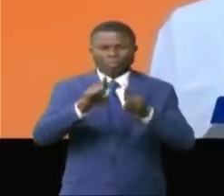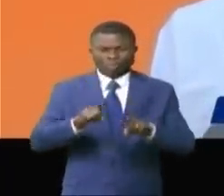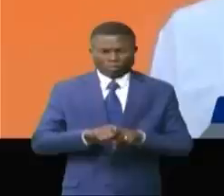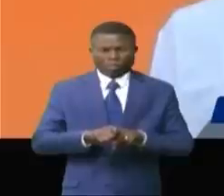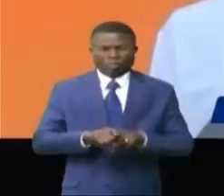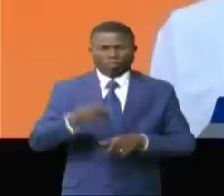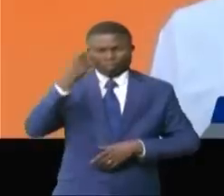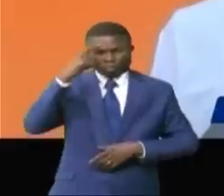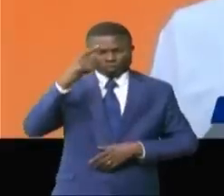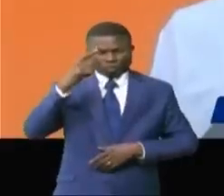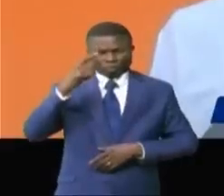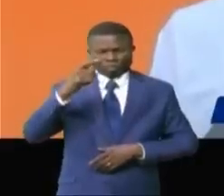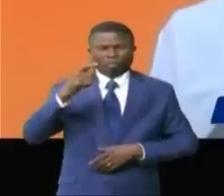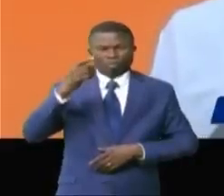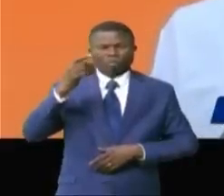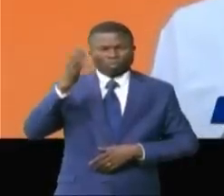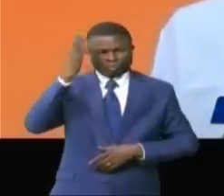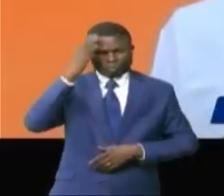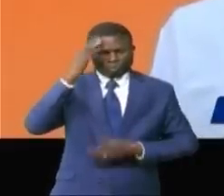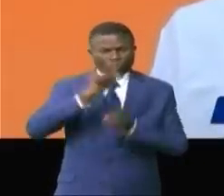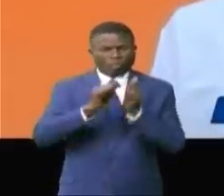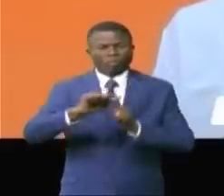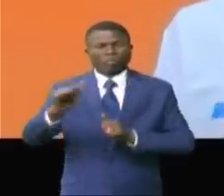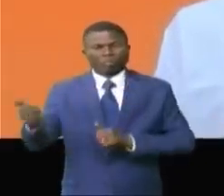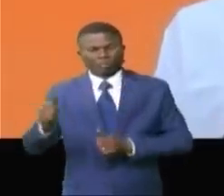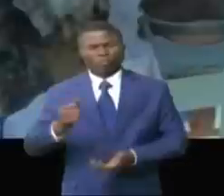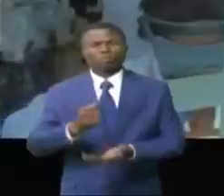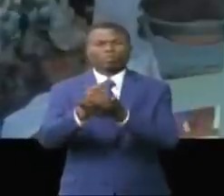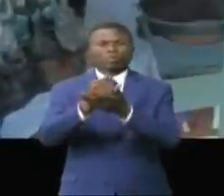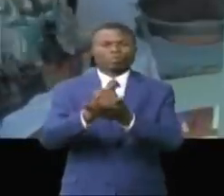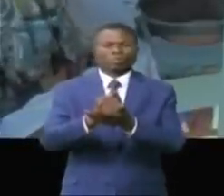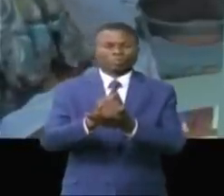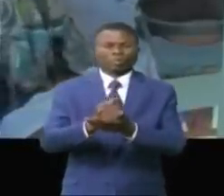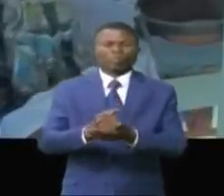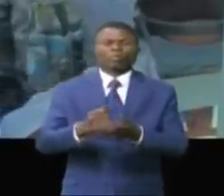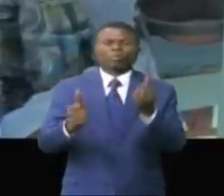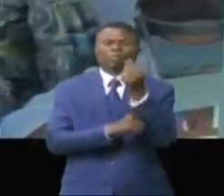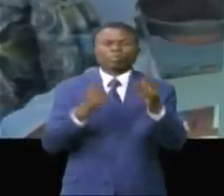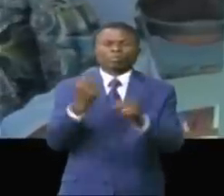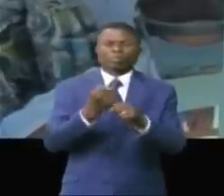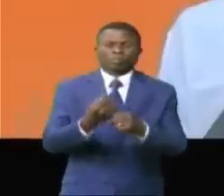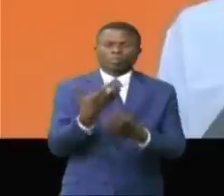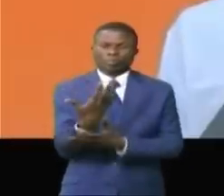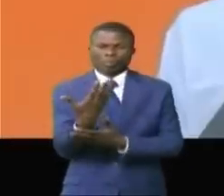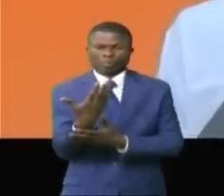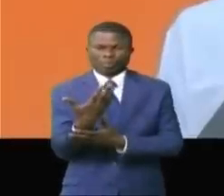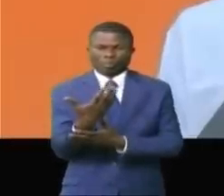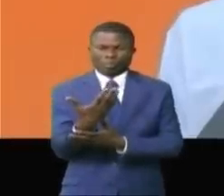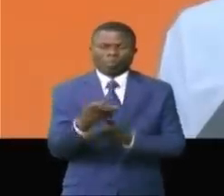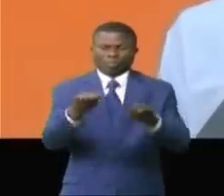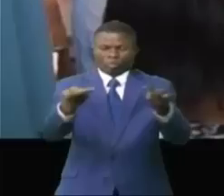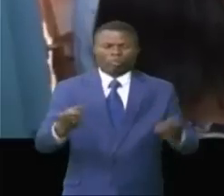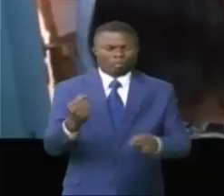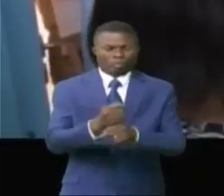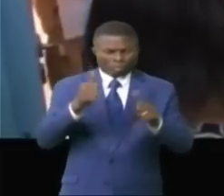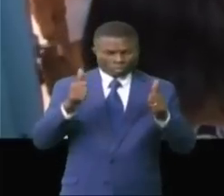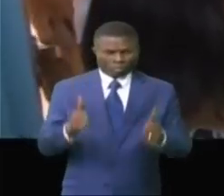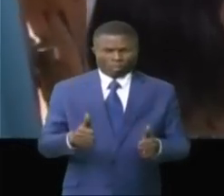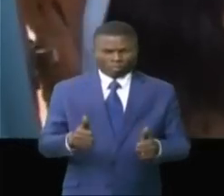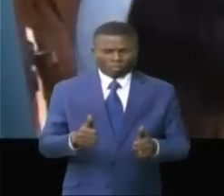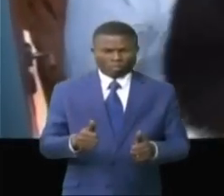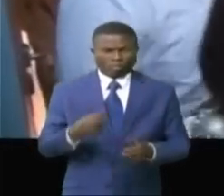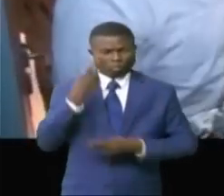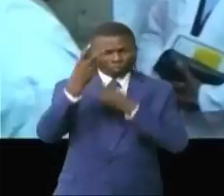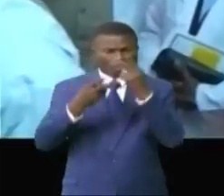aussi découvrir d'autres gisements qui pourront aider aussi aux artisanaux à ce qu'ils puissent avoir des endroits où ils peuvent travailler. Le parcours